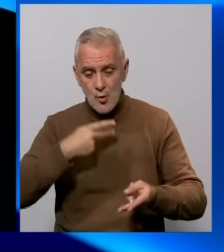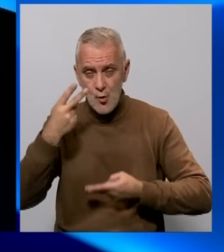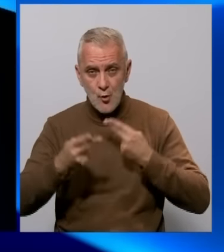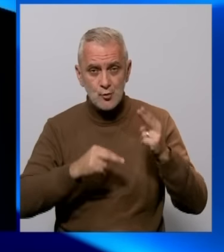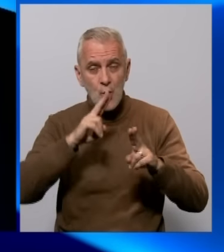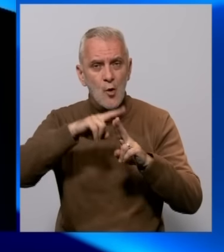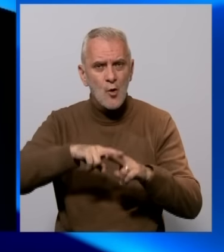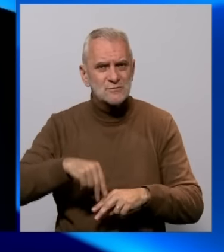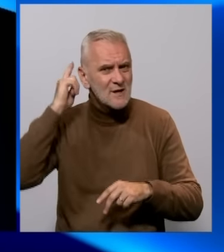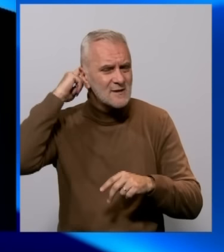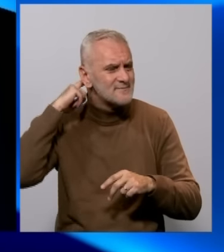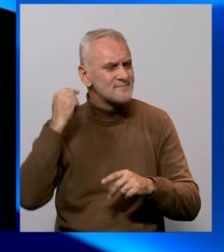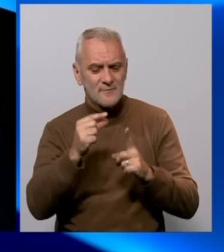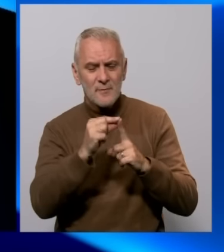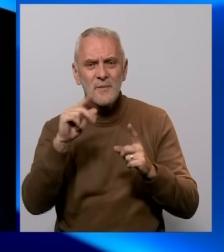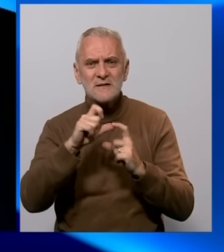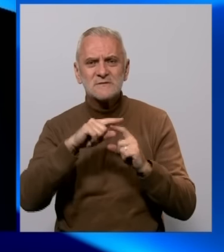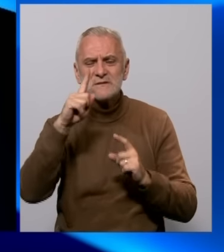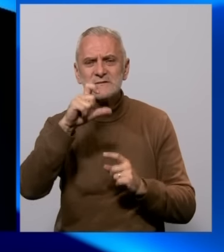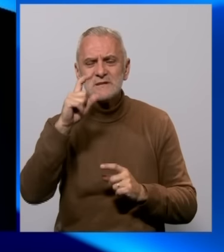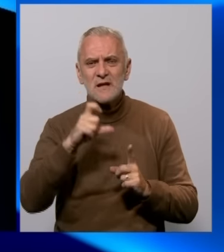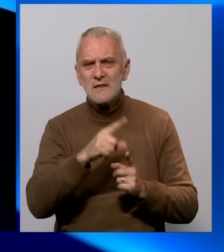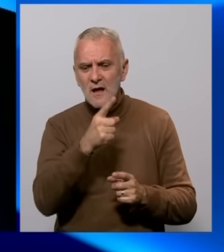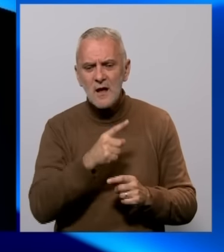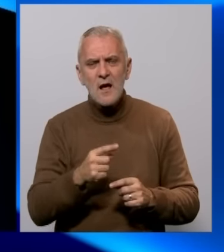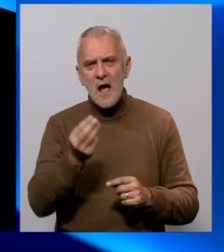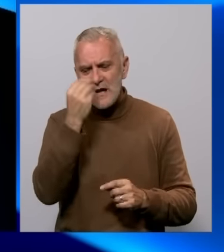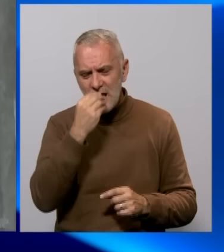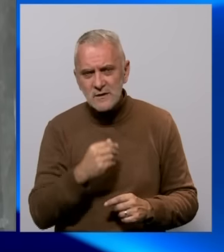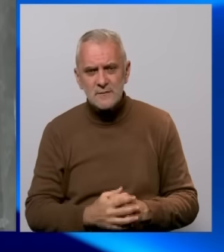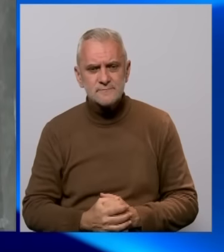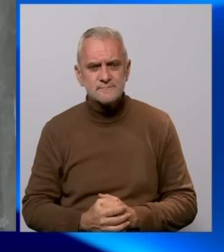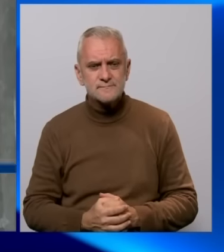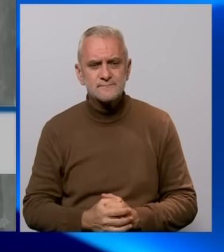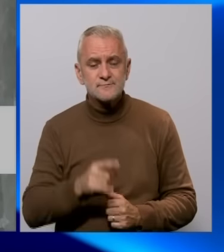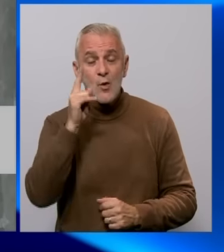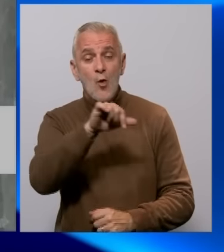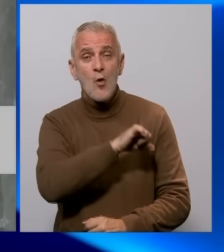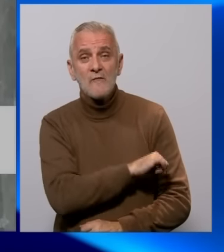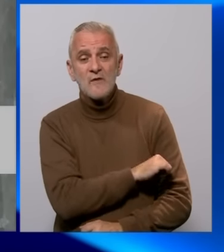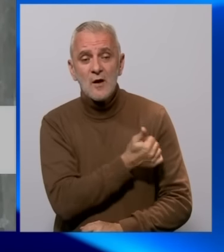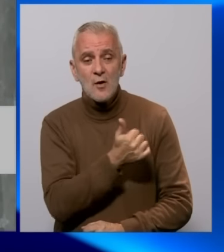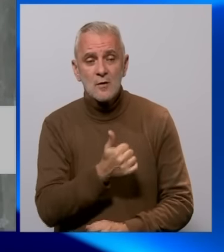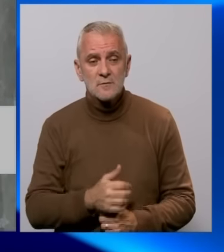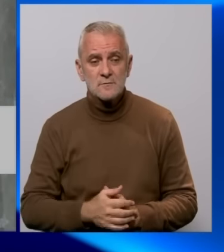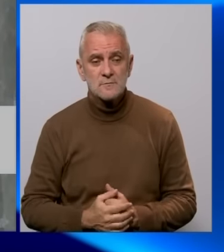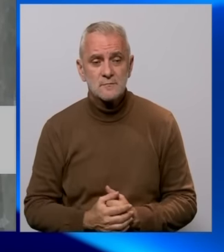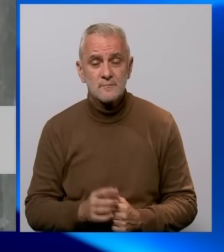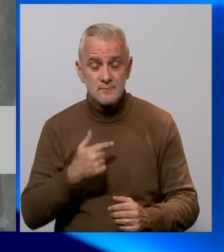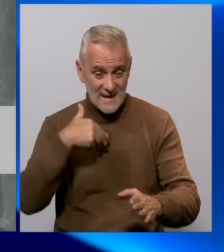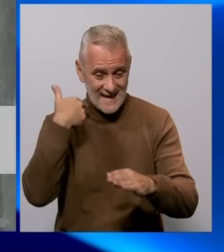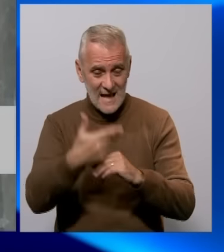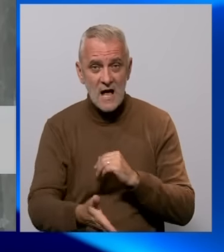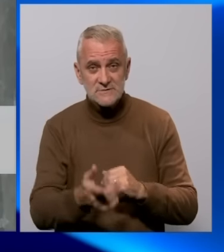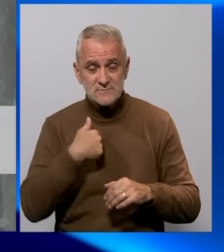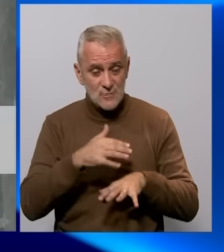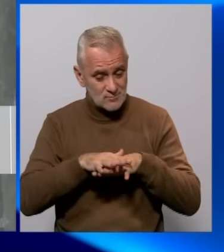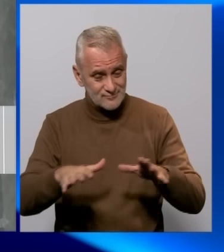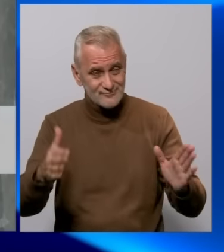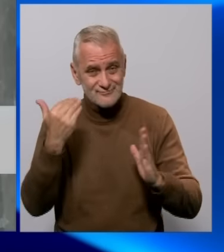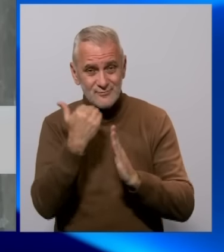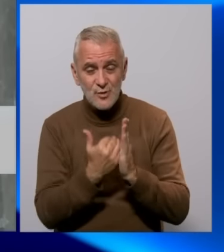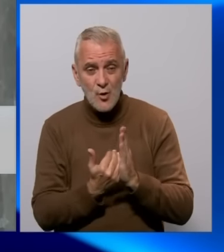ostataka pesticida u i na hrani biljnog i životinjskog porijekla. Ove godine kasnimo sa implementacijom